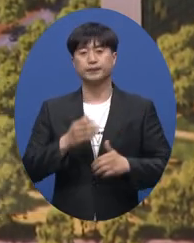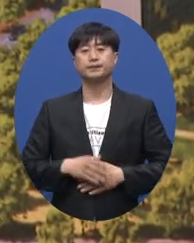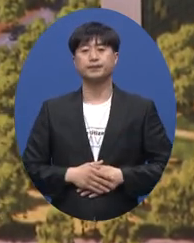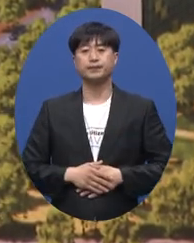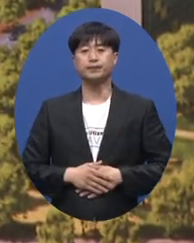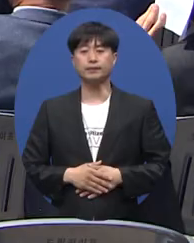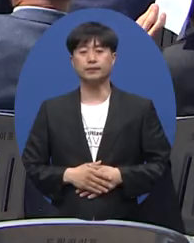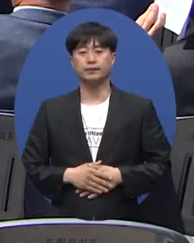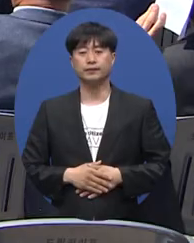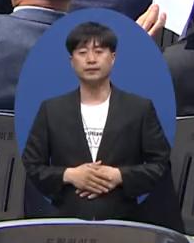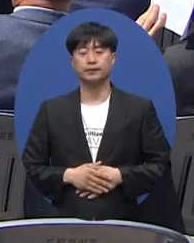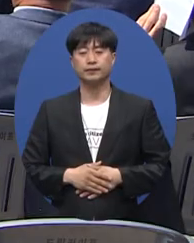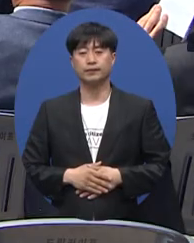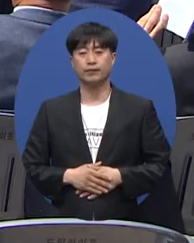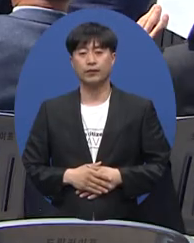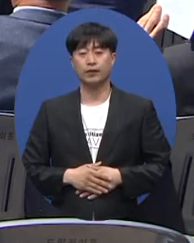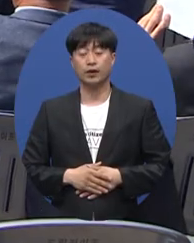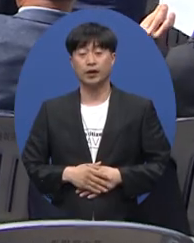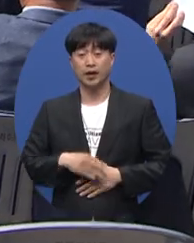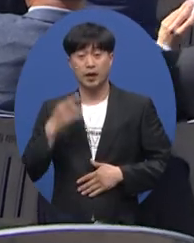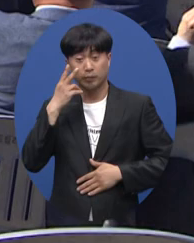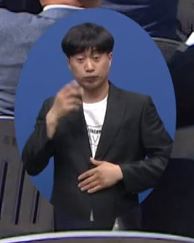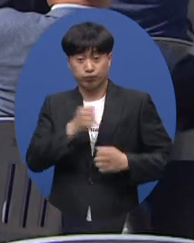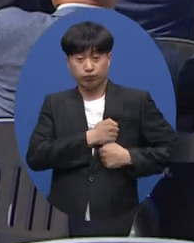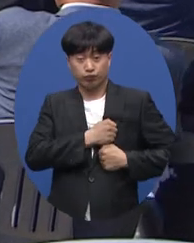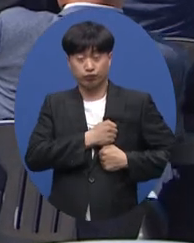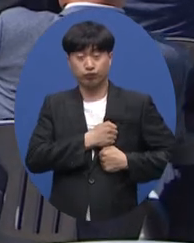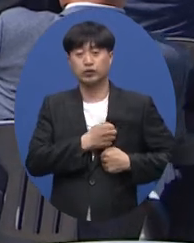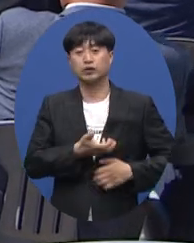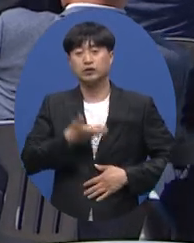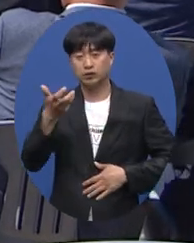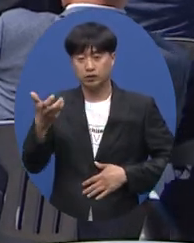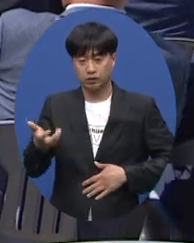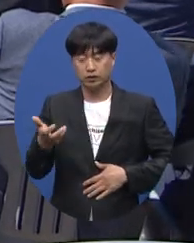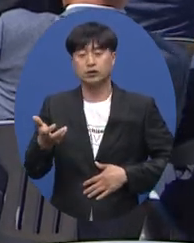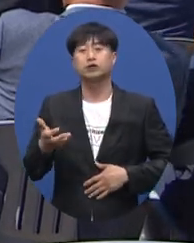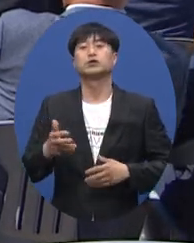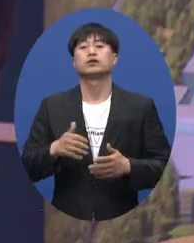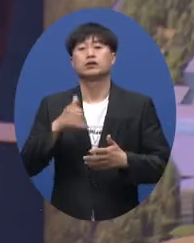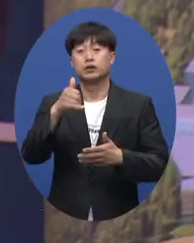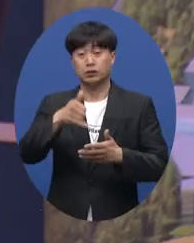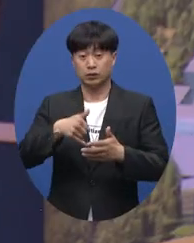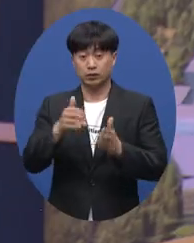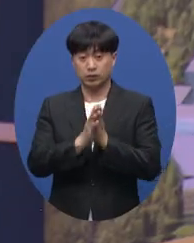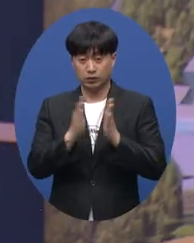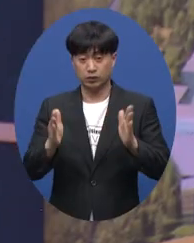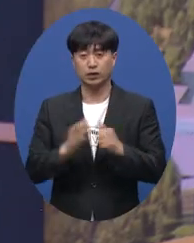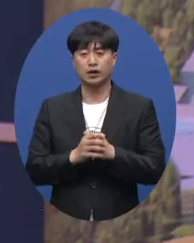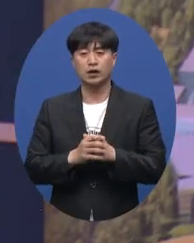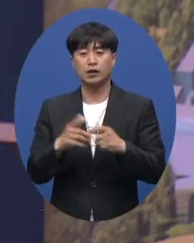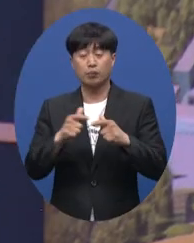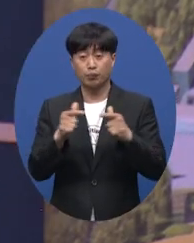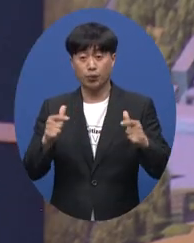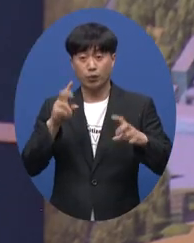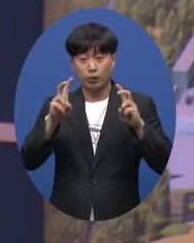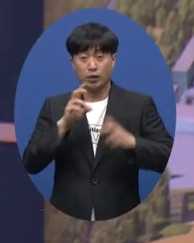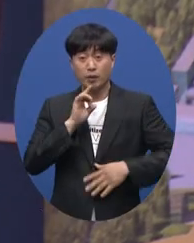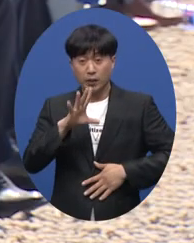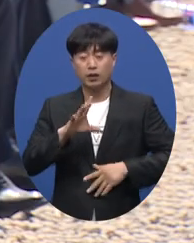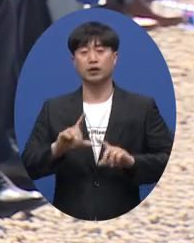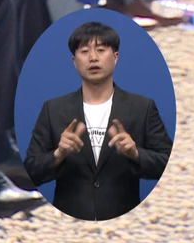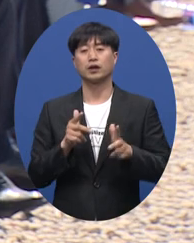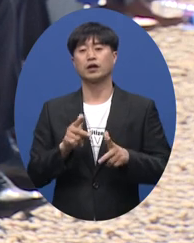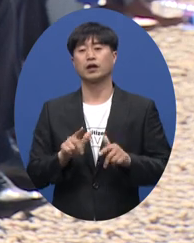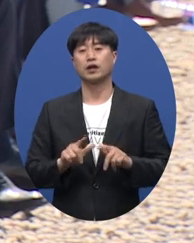아끼지 않겠습니다. 주한 미군기지 이전에 따른 개발로 시작된 평택 브레인시티는 일반 기업만 유치하는 기존의 산업 단지를